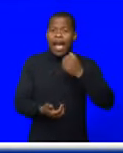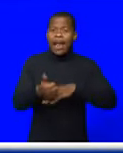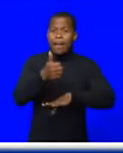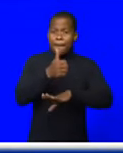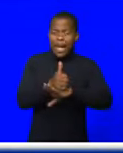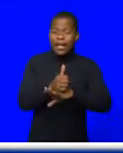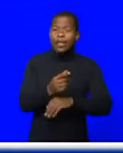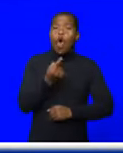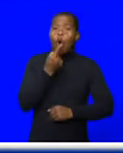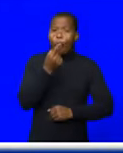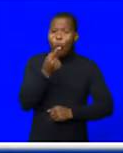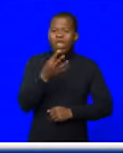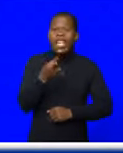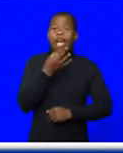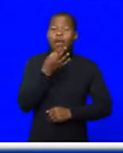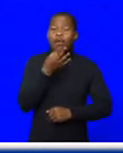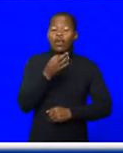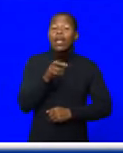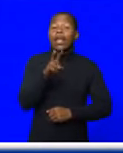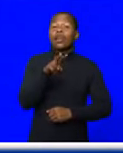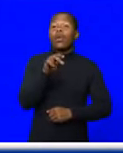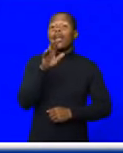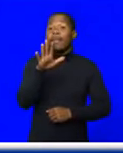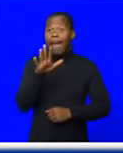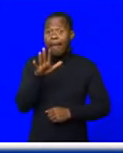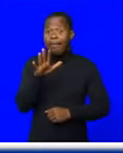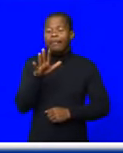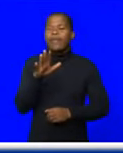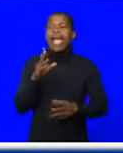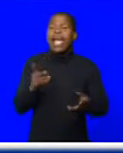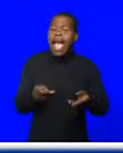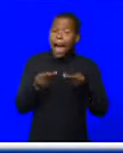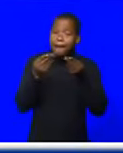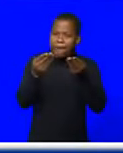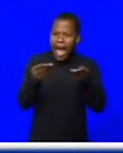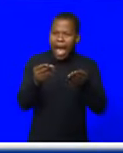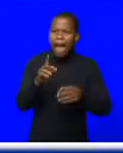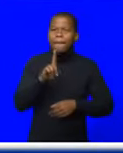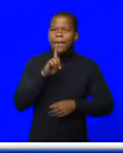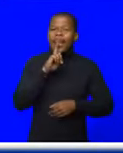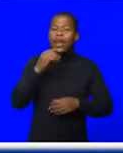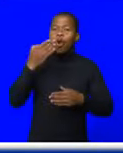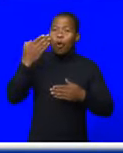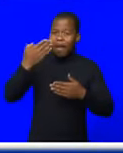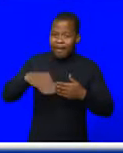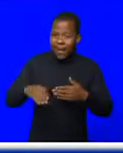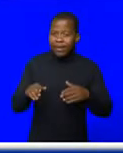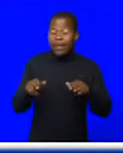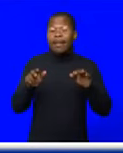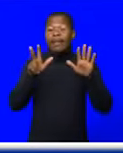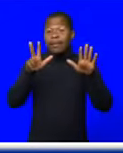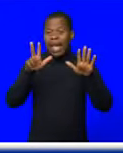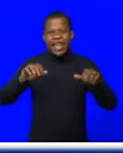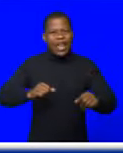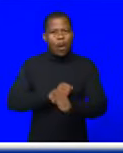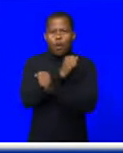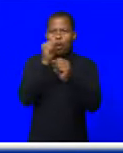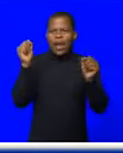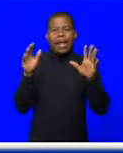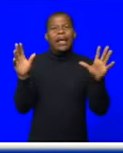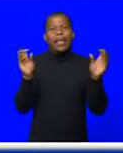Maziya, laba bantfu labasha ticelo tabo letingakaphumeleli esigabeni sesiphohlongo lokubonakele kwekuthi